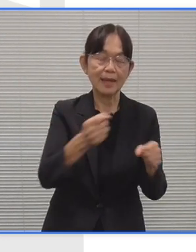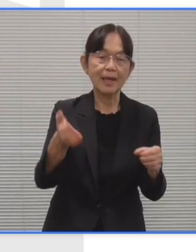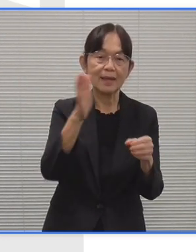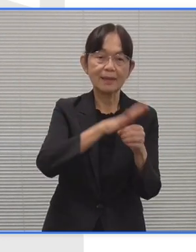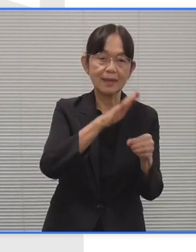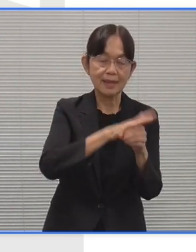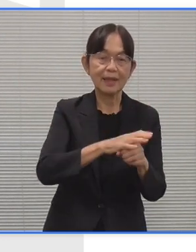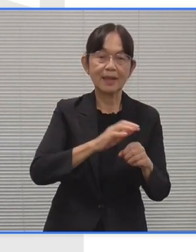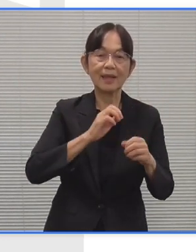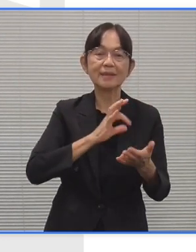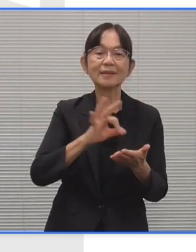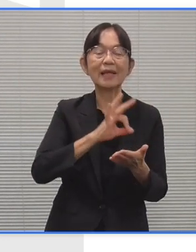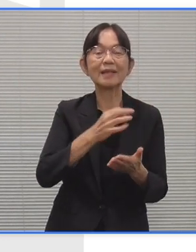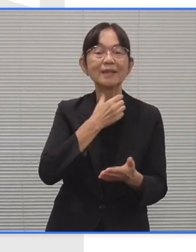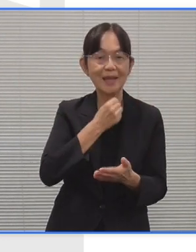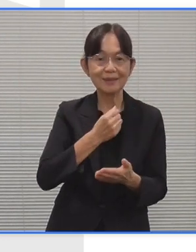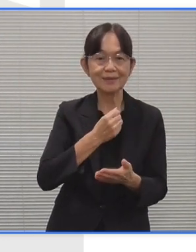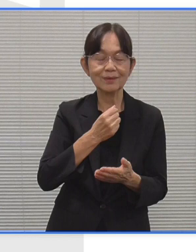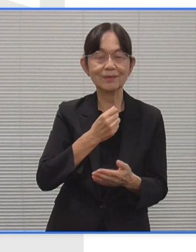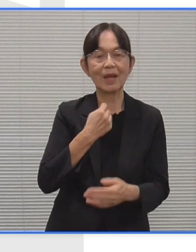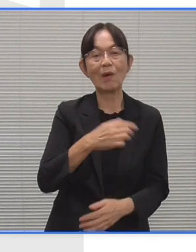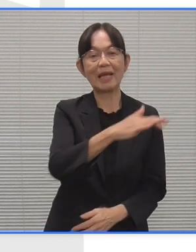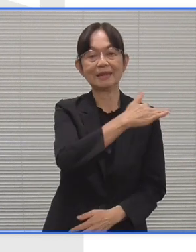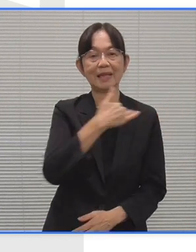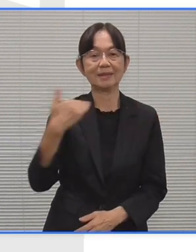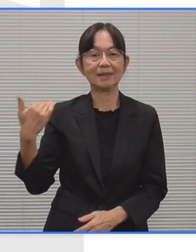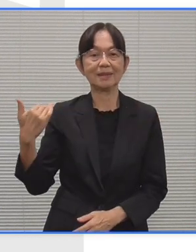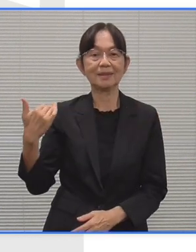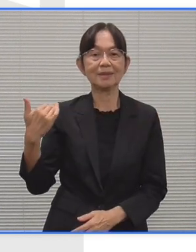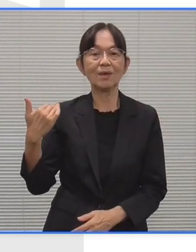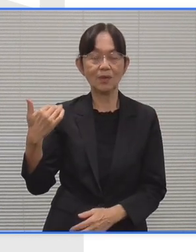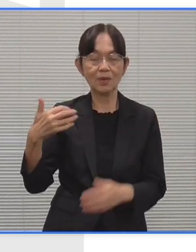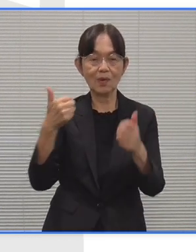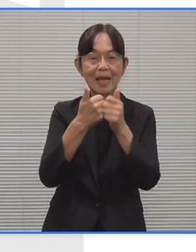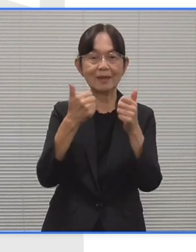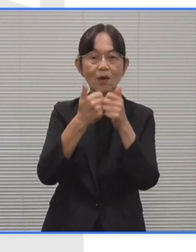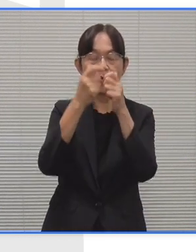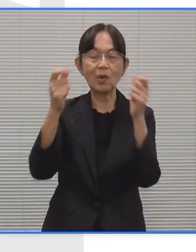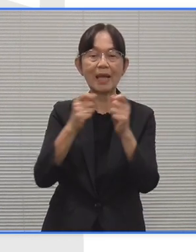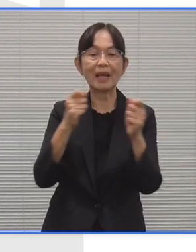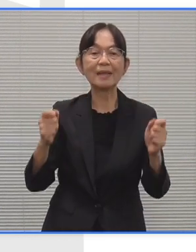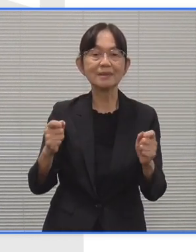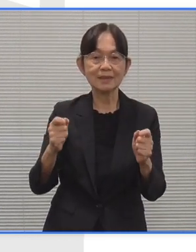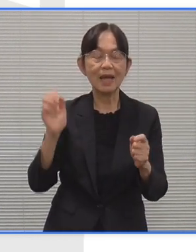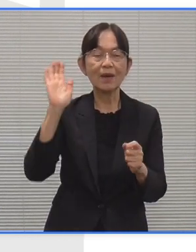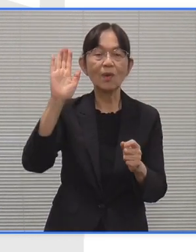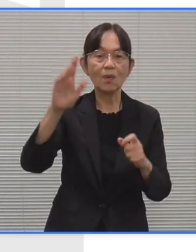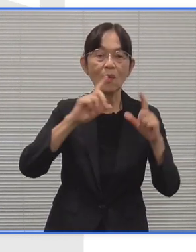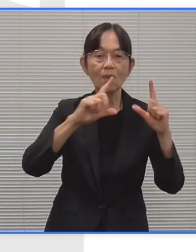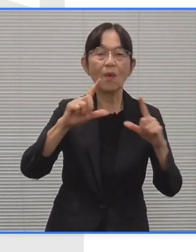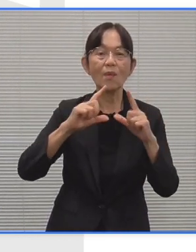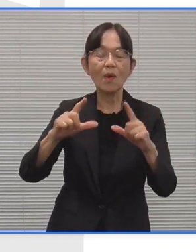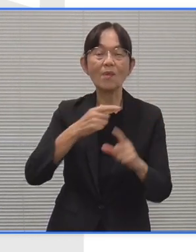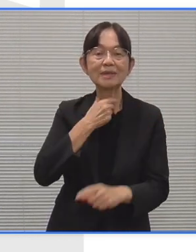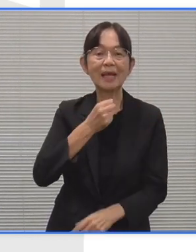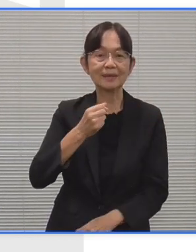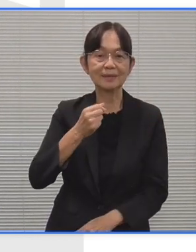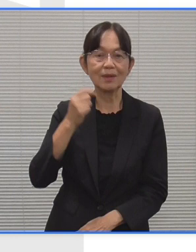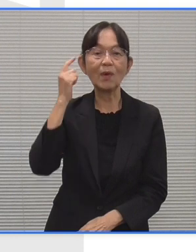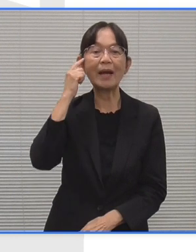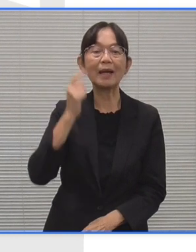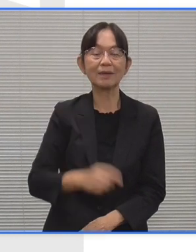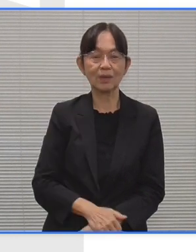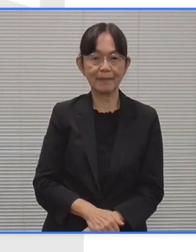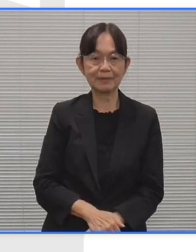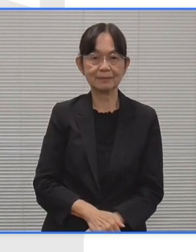いというような、私たちの方のその検討の結果についても今後公表したいと というふうに思っております